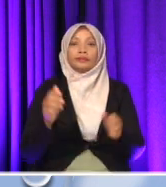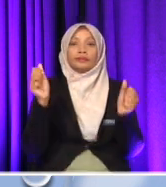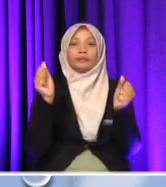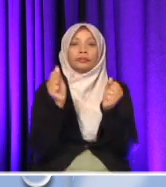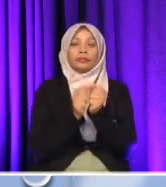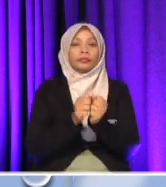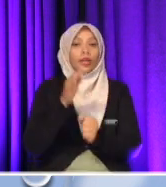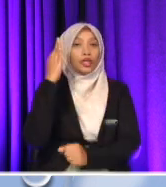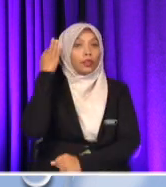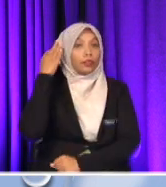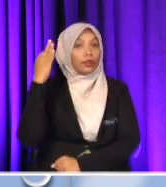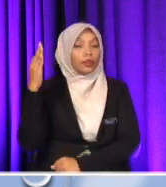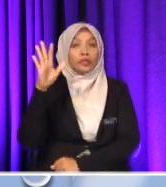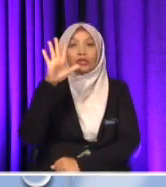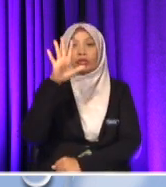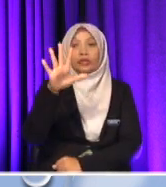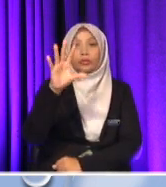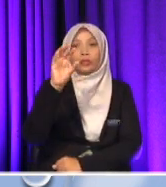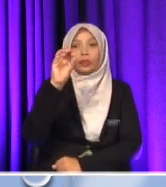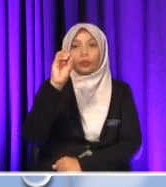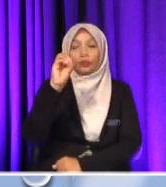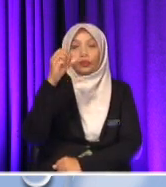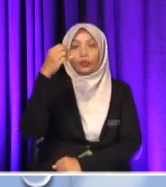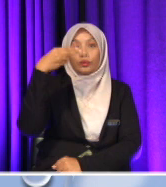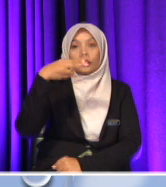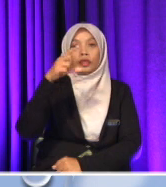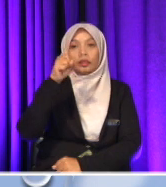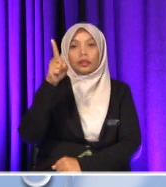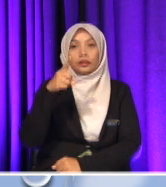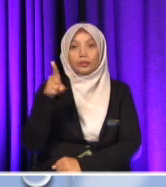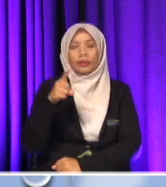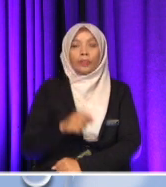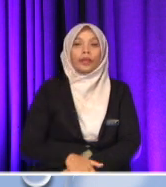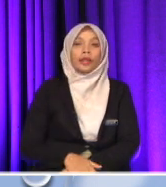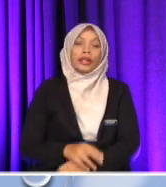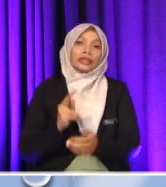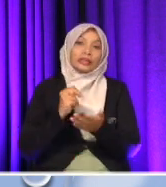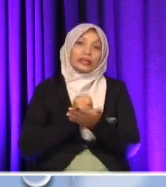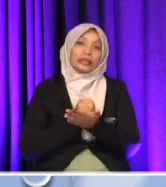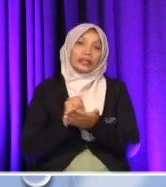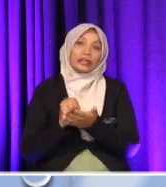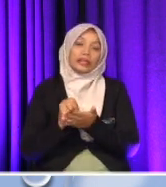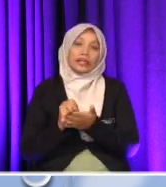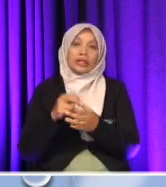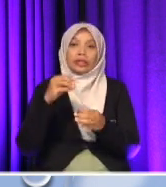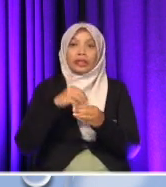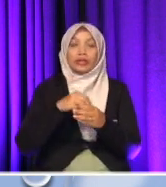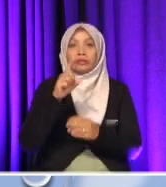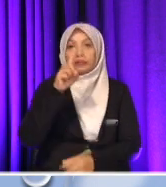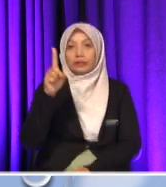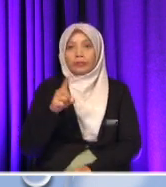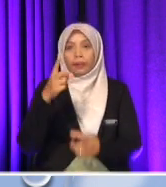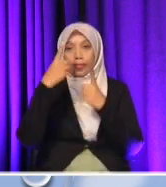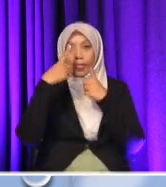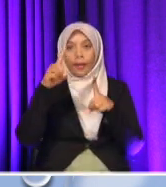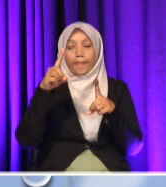50 Hz. Okey, soalan nak tentukan nilai galangan Z. Berapakah nilai galangan Z? Tulis jawapan